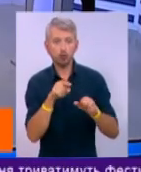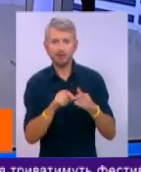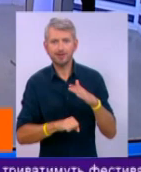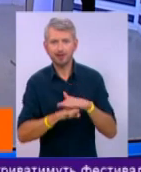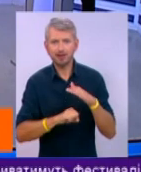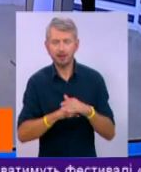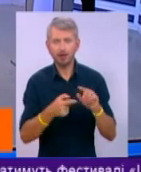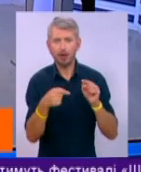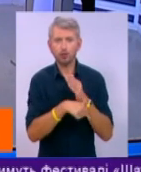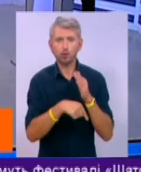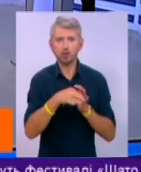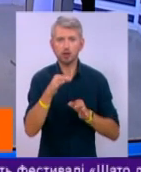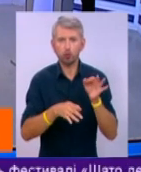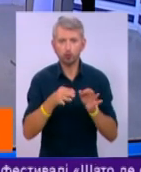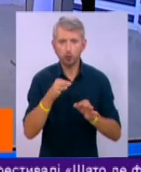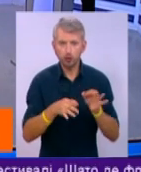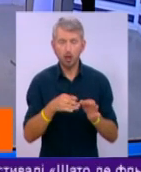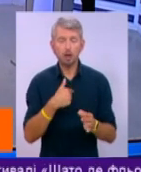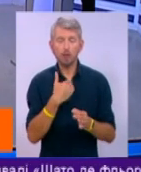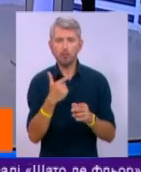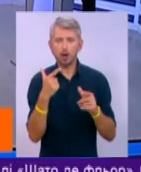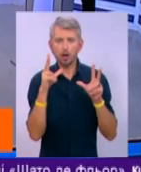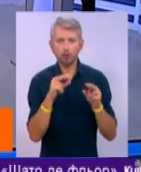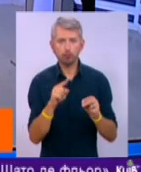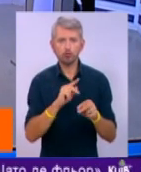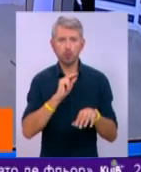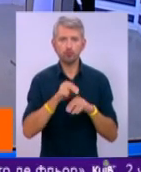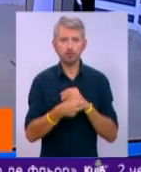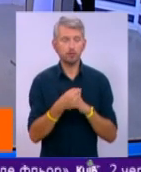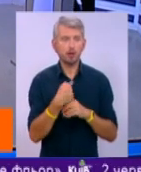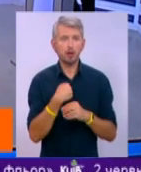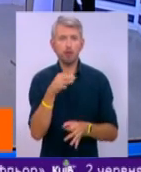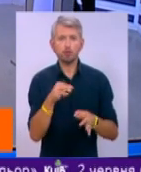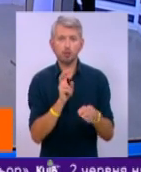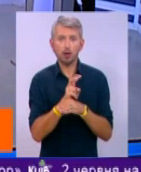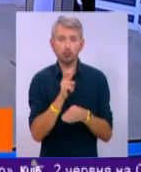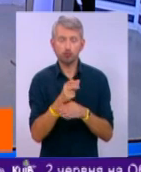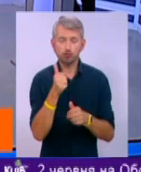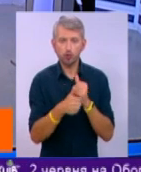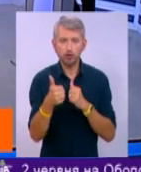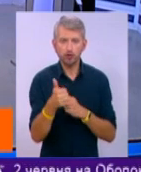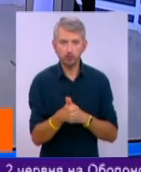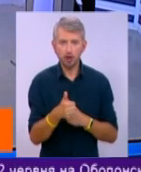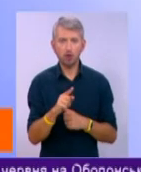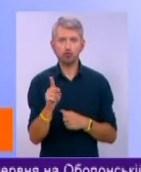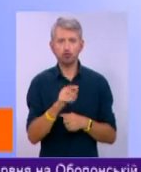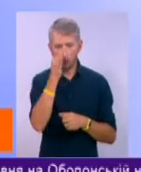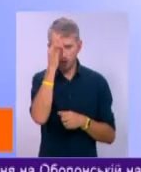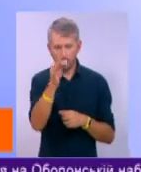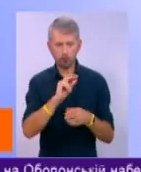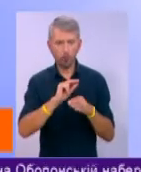засадах антикорупційний суд, я вам гарантую, що я в суди хожу щотижня, що рівно